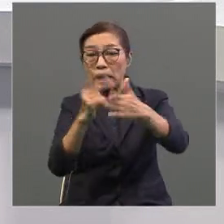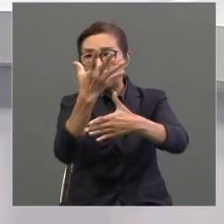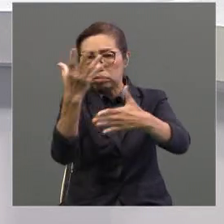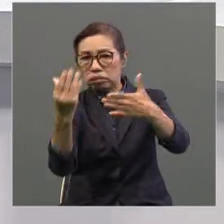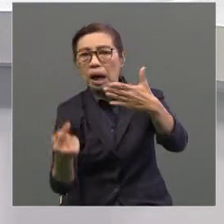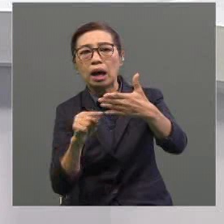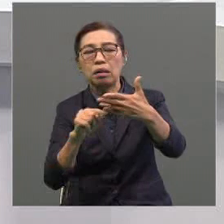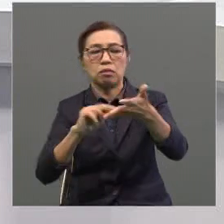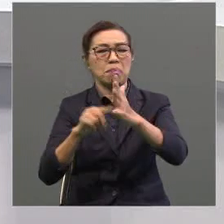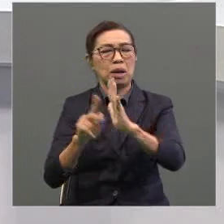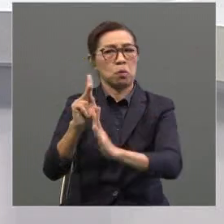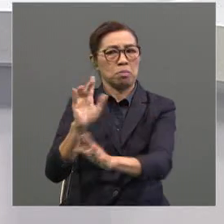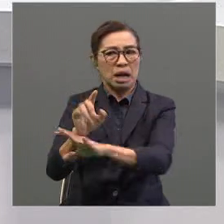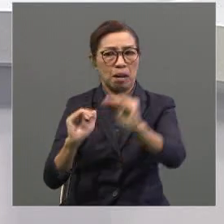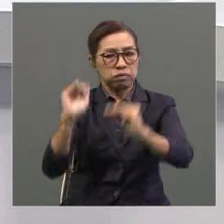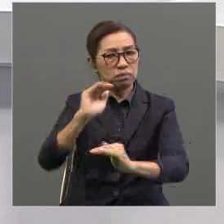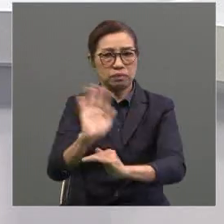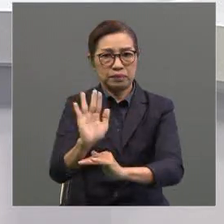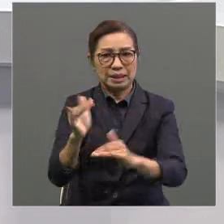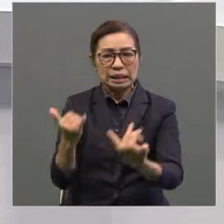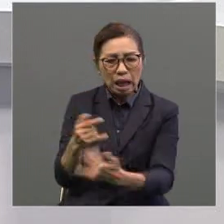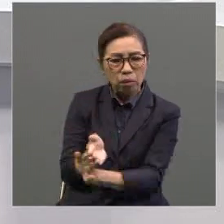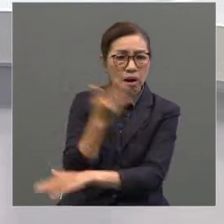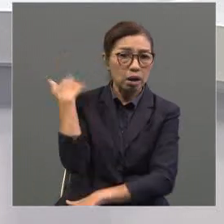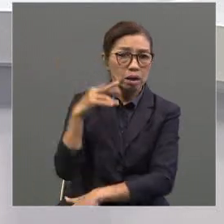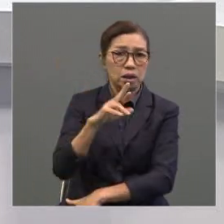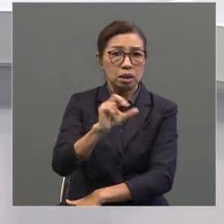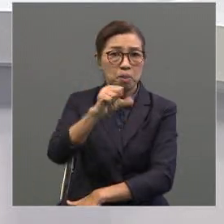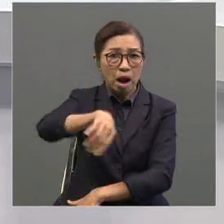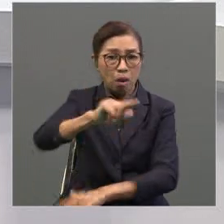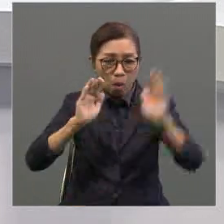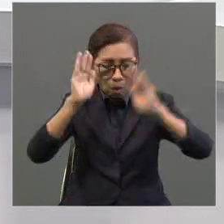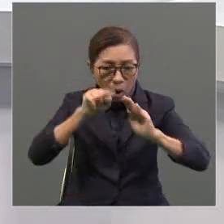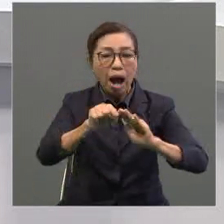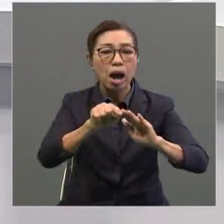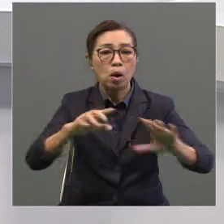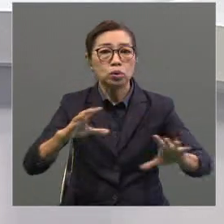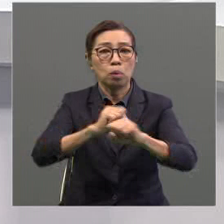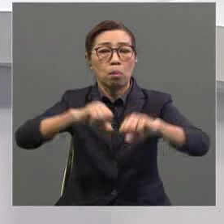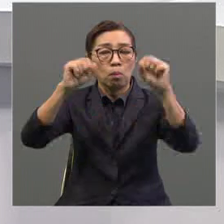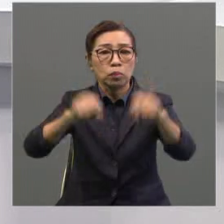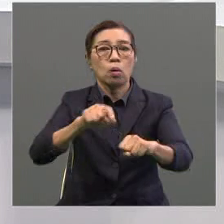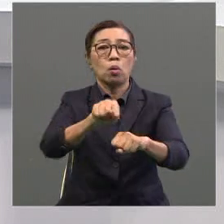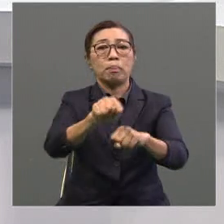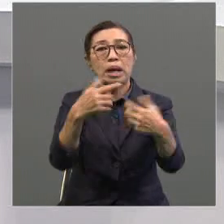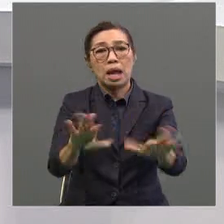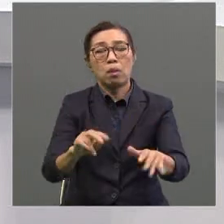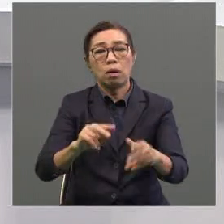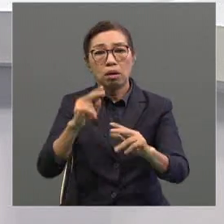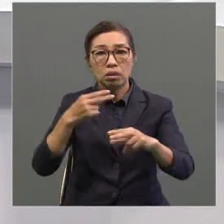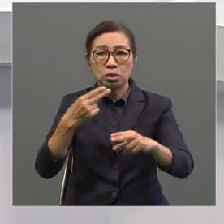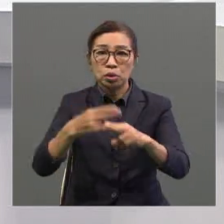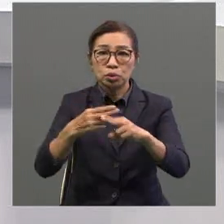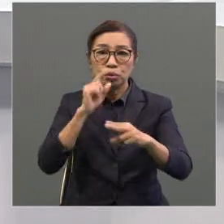เรื่องของสิ่งที่ดำเนินมาจนกลายเป็นมติมันก็ส่งผลต่างๆซึ่งท้ายสุดเนี่ยผลขันก็ลงมติในครั้งนี้